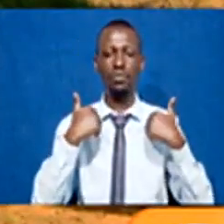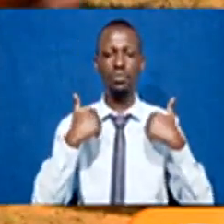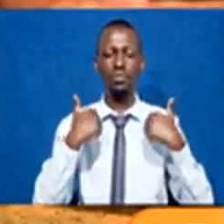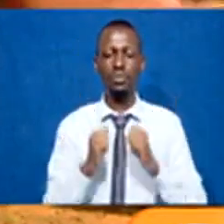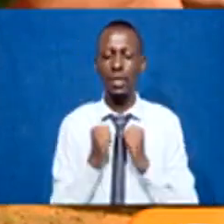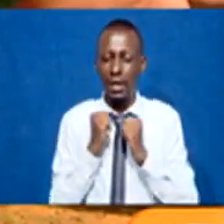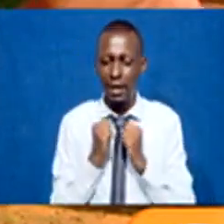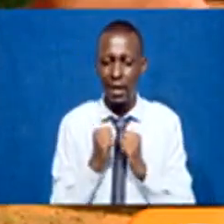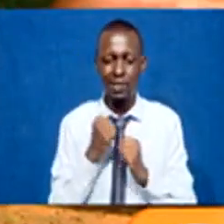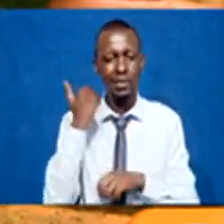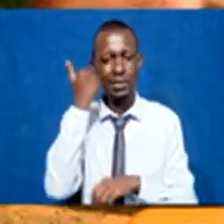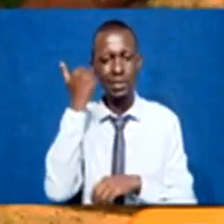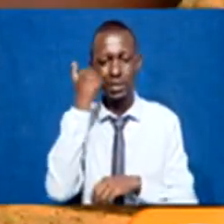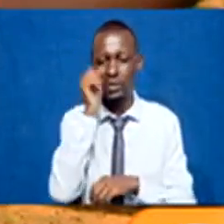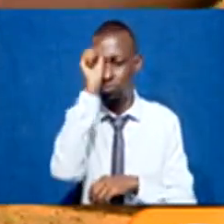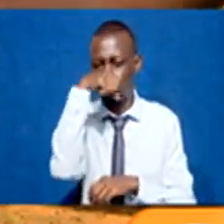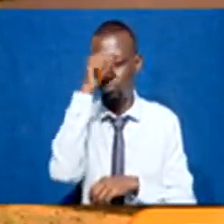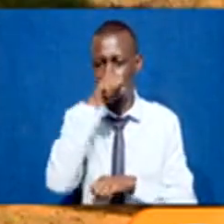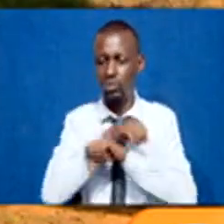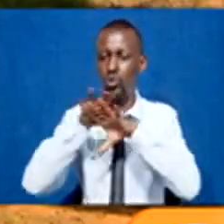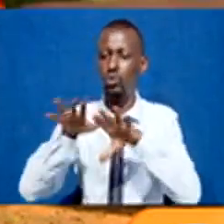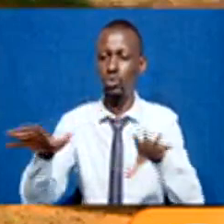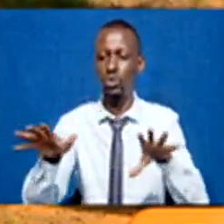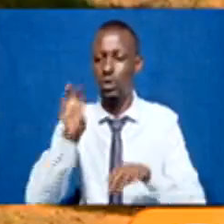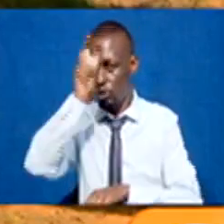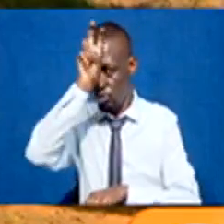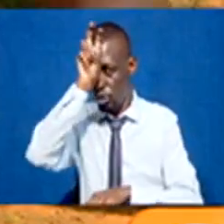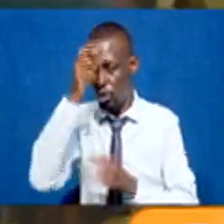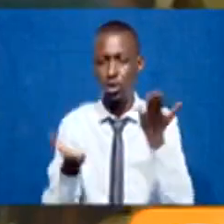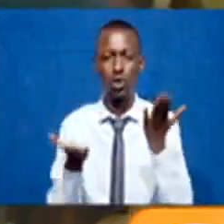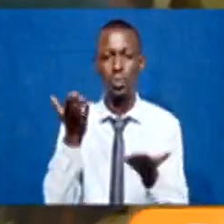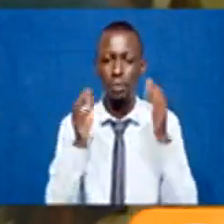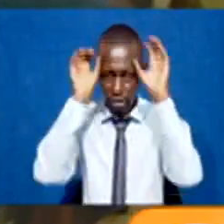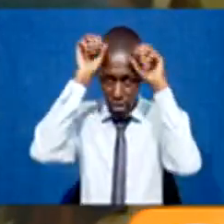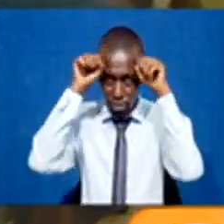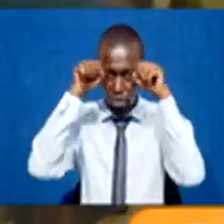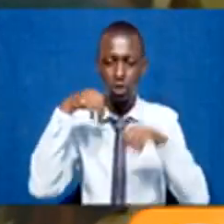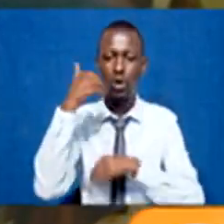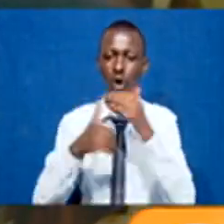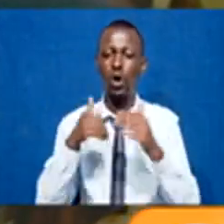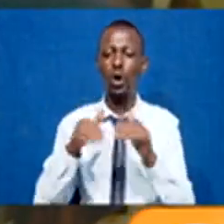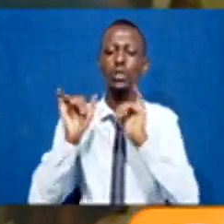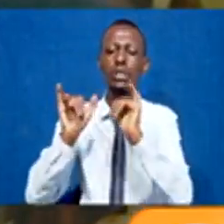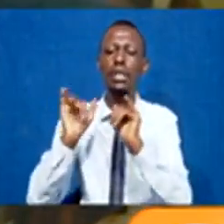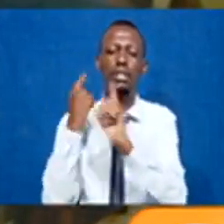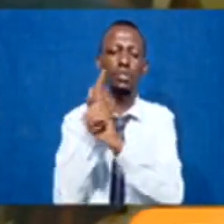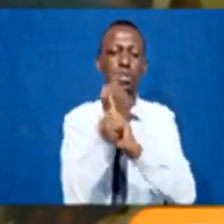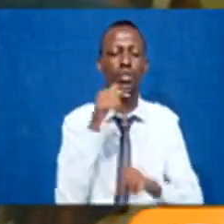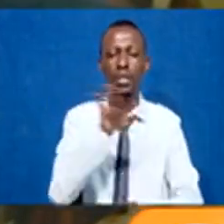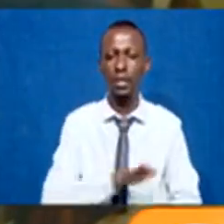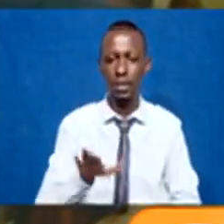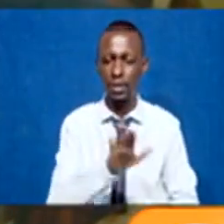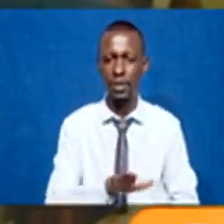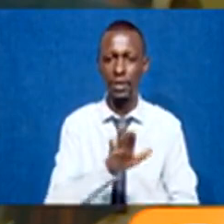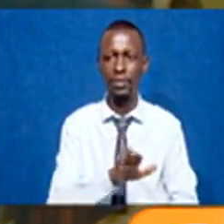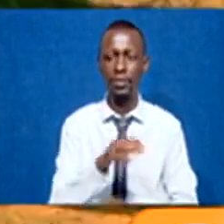kupata ugonjwa ya nguruwe ishike nini? Mbuzi ama kondoo. Sababu zinalala mahali tofauti tofauti. Pia niko na